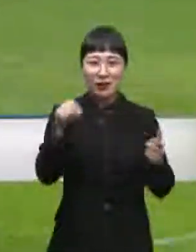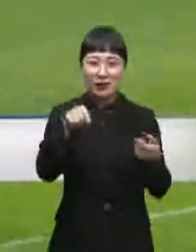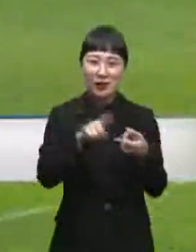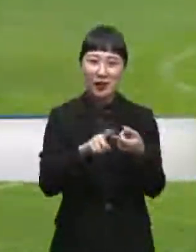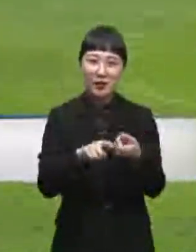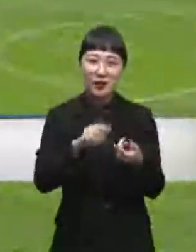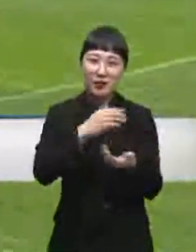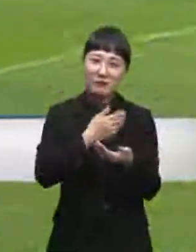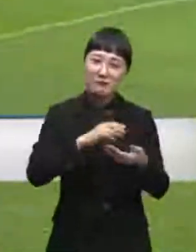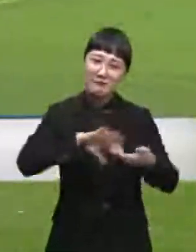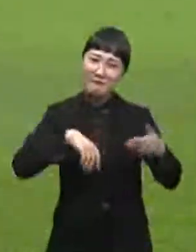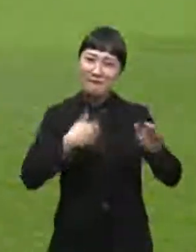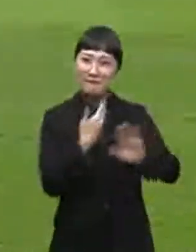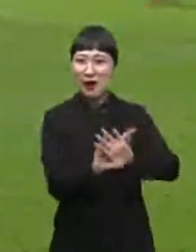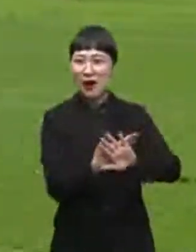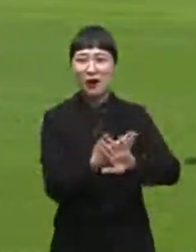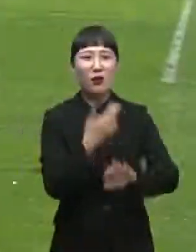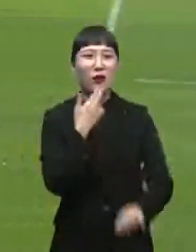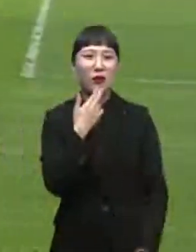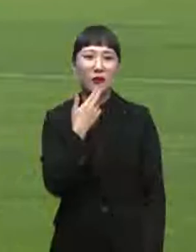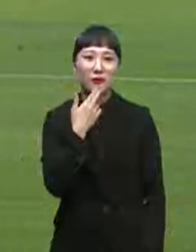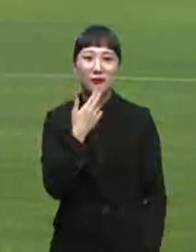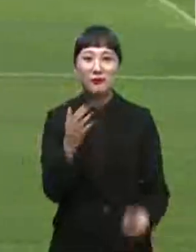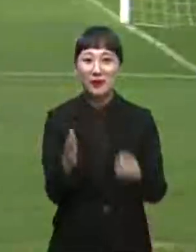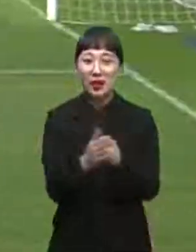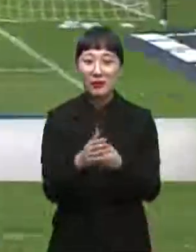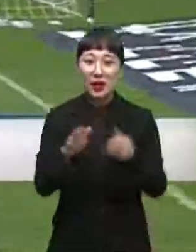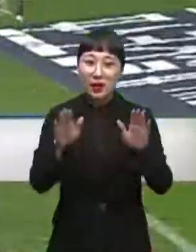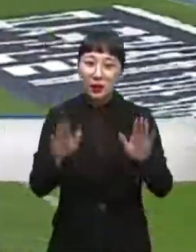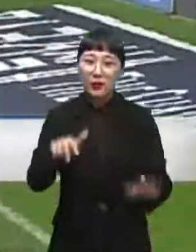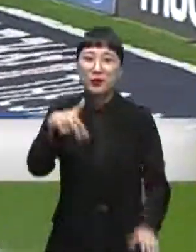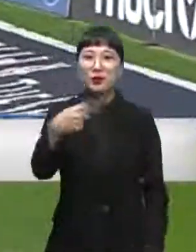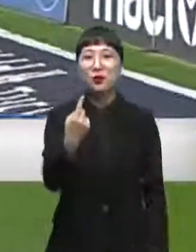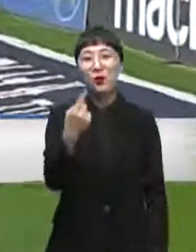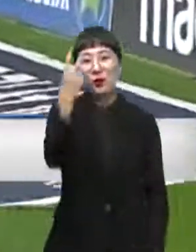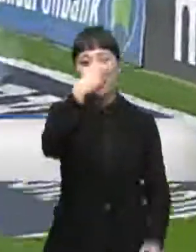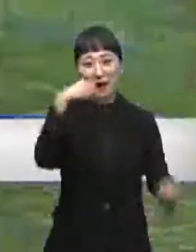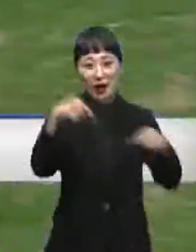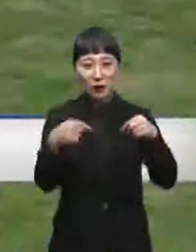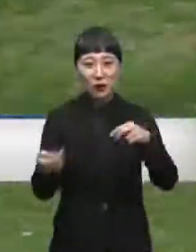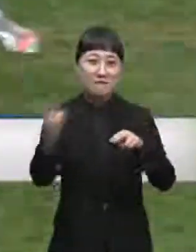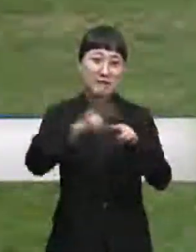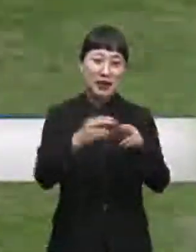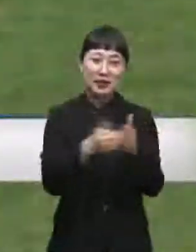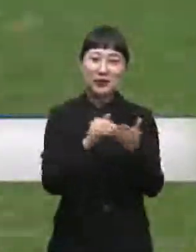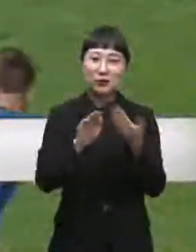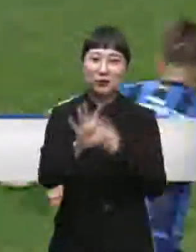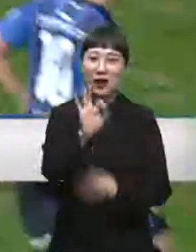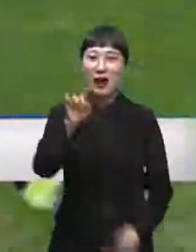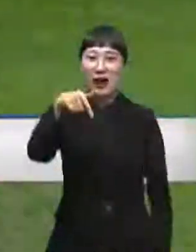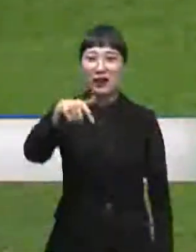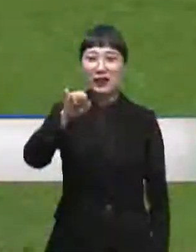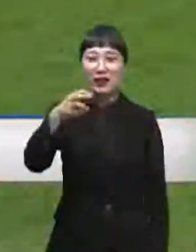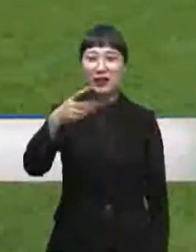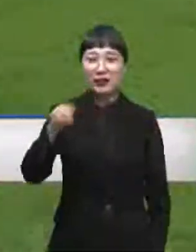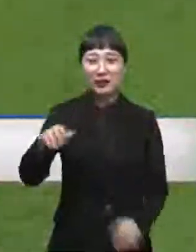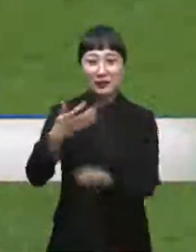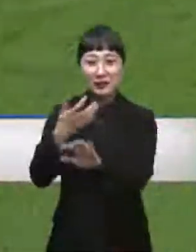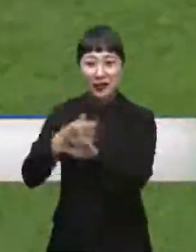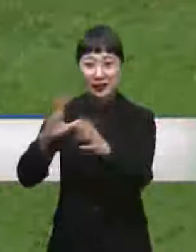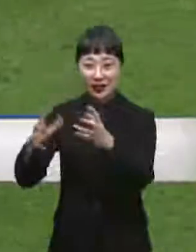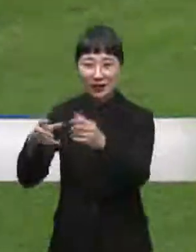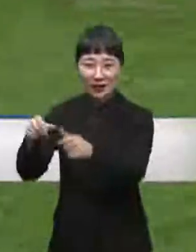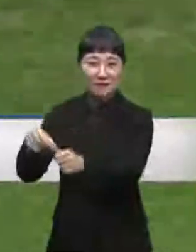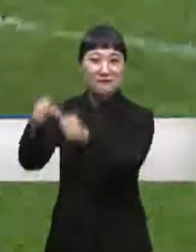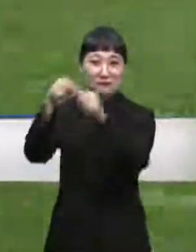반등의 기미를 보지 못했습니다 그러다 현 조사와 감독 부인 이런 이적 씨가 나 길라드 이미 임대 영입 등으로 차 쳐